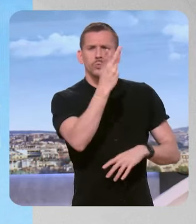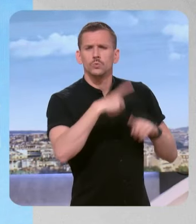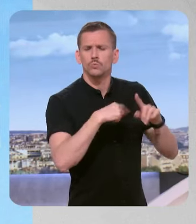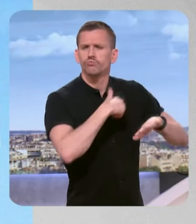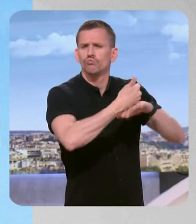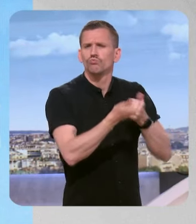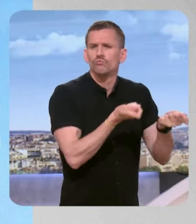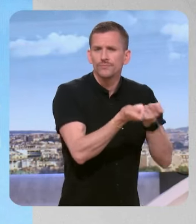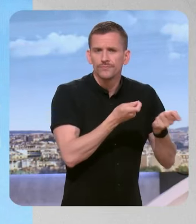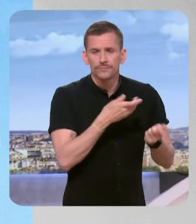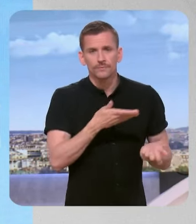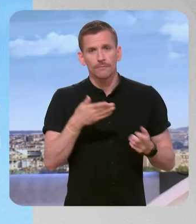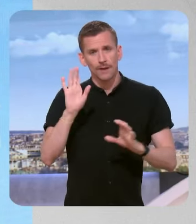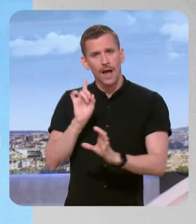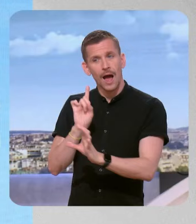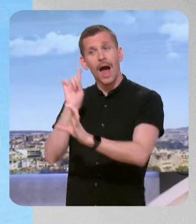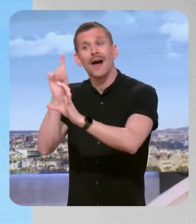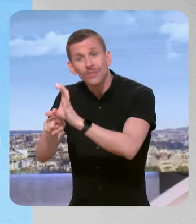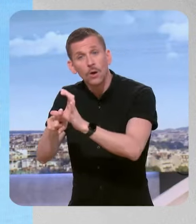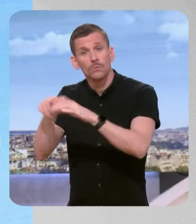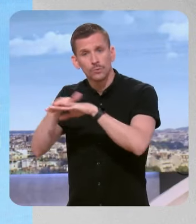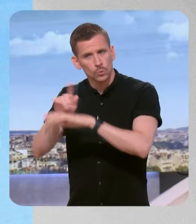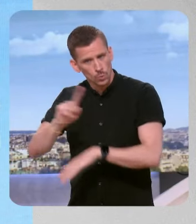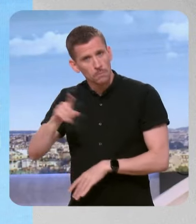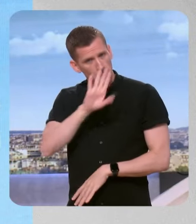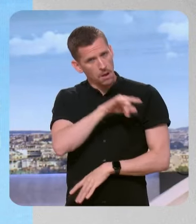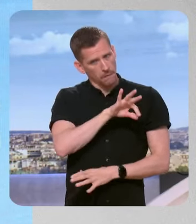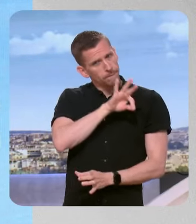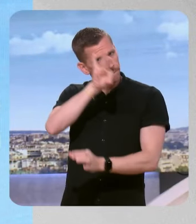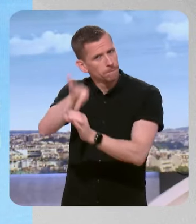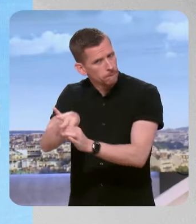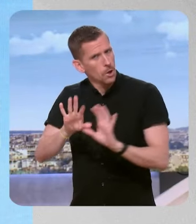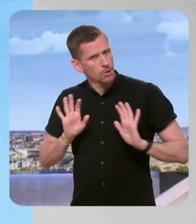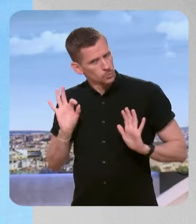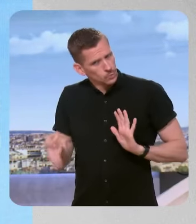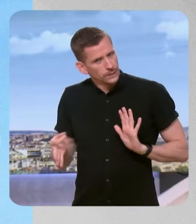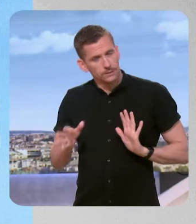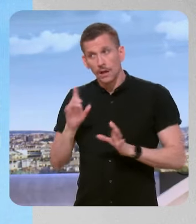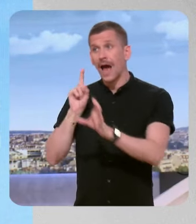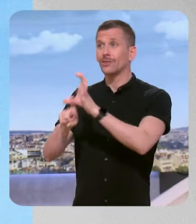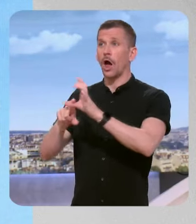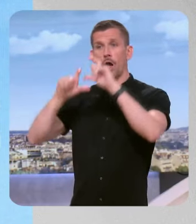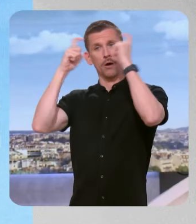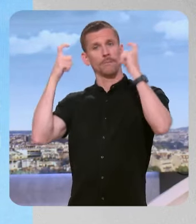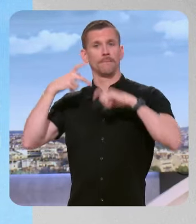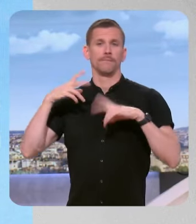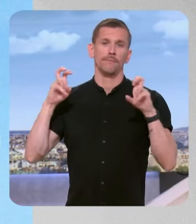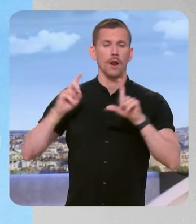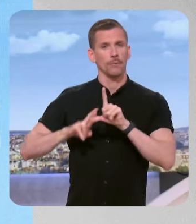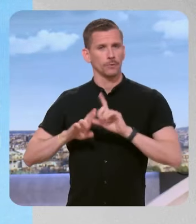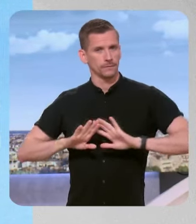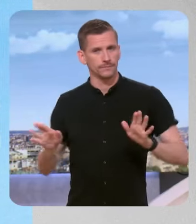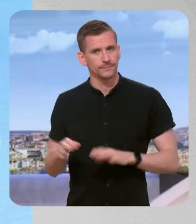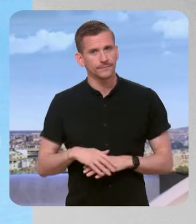adhérant d'un parti il a dit qu'il irait vooté et c'est très bien et j'espère que tous ceux qui nous écoutent qui sont de la droite du Centre et qui